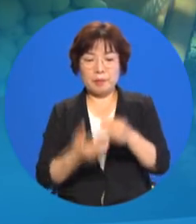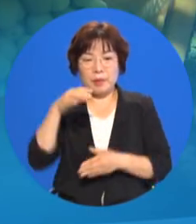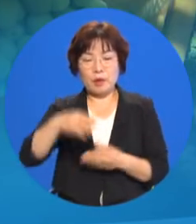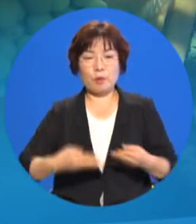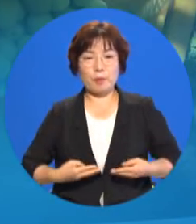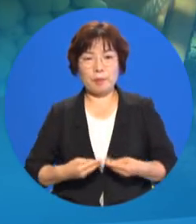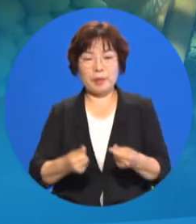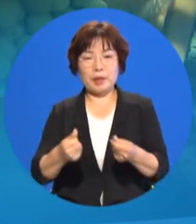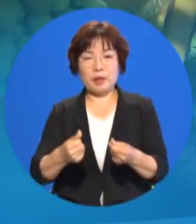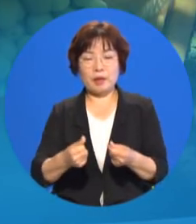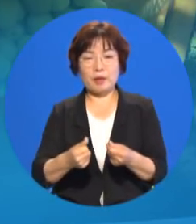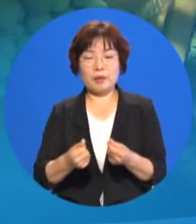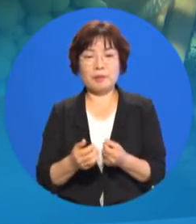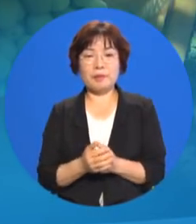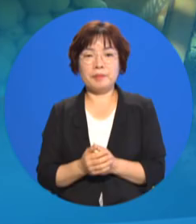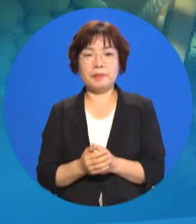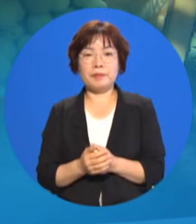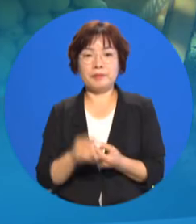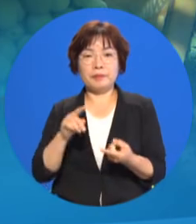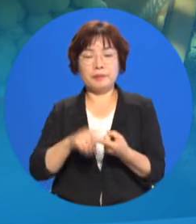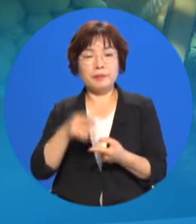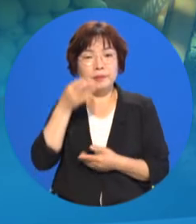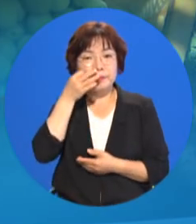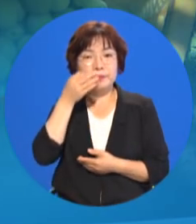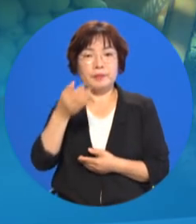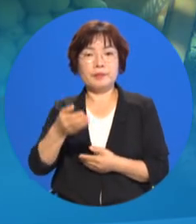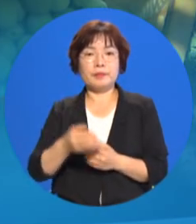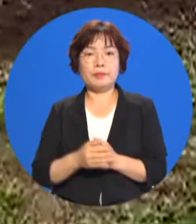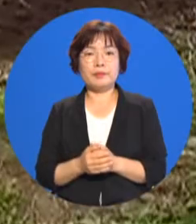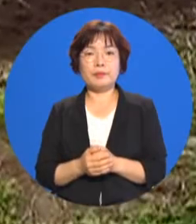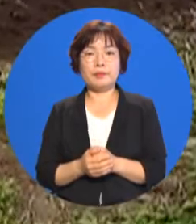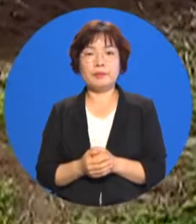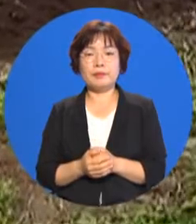폐기라는 극약 처방을 꺼내들었습니다. 문형철 기자입니다.